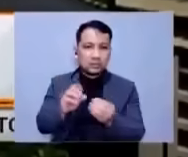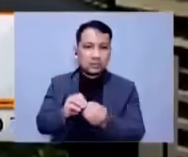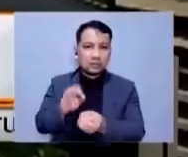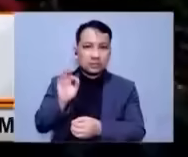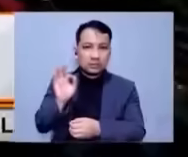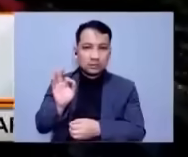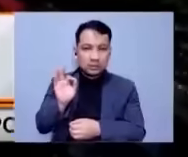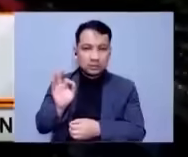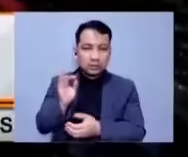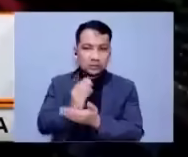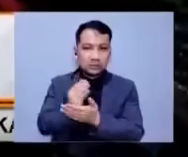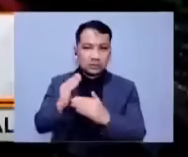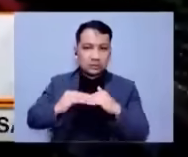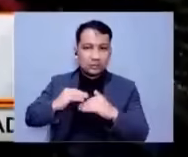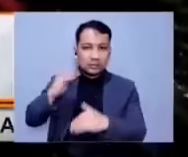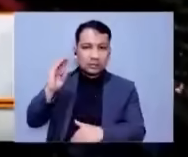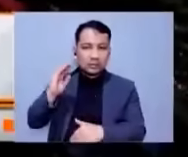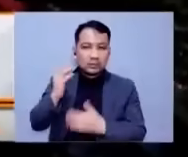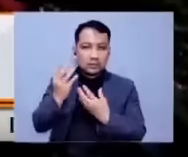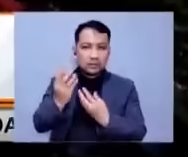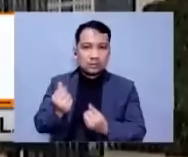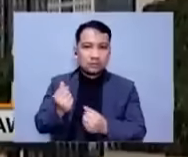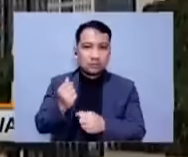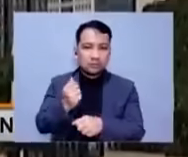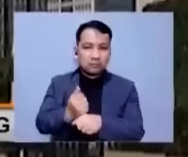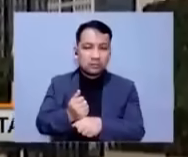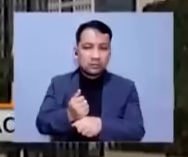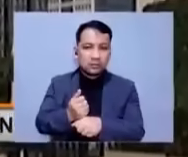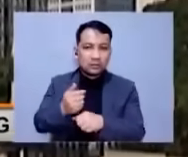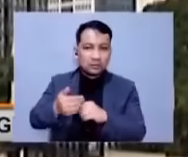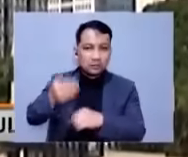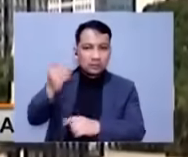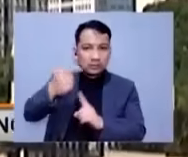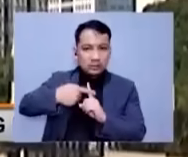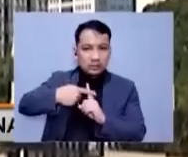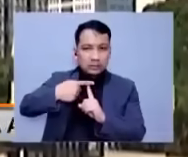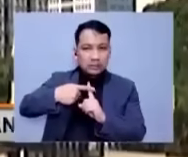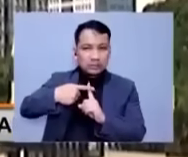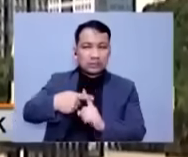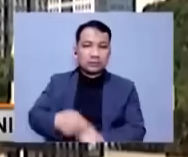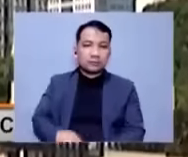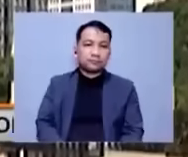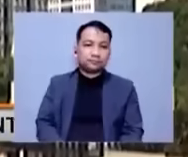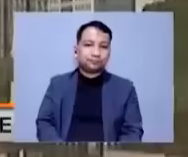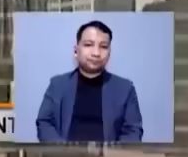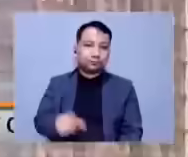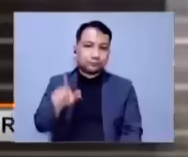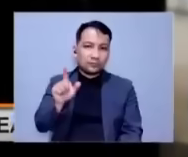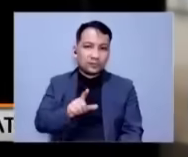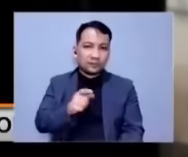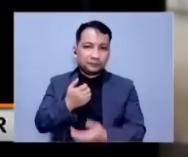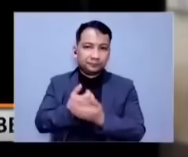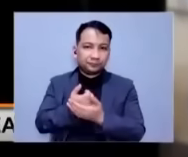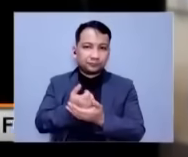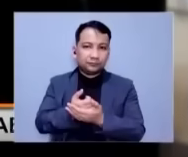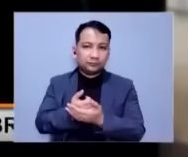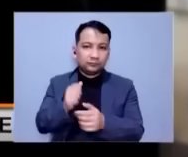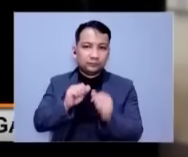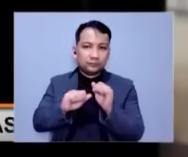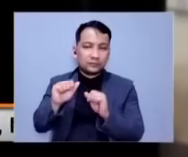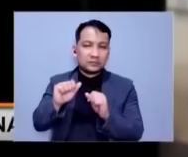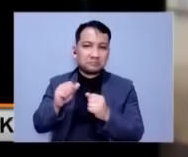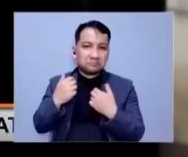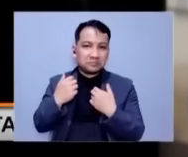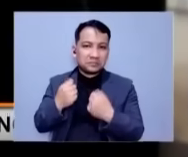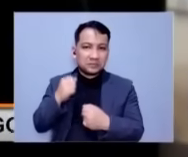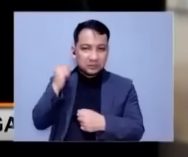pesos pataas ang nawawala kapag tumataas ang temperatura. Bababa yung economic activity. So for health reasons,